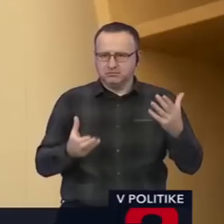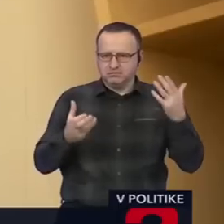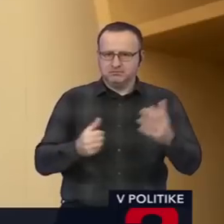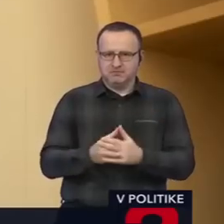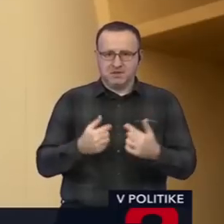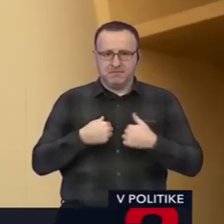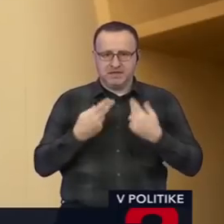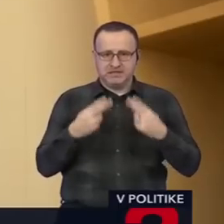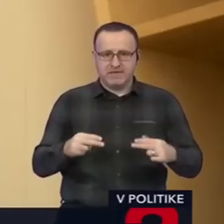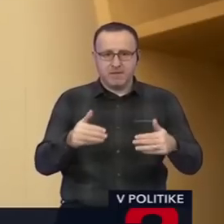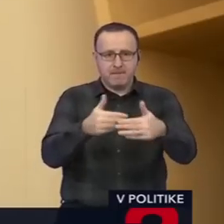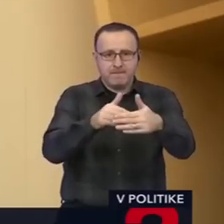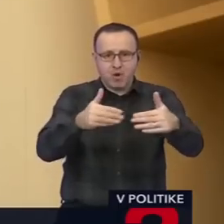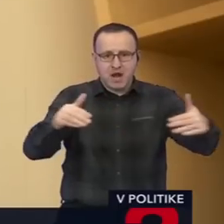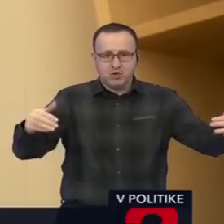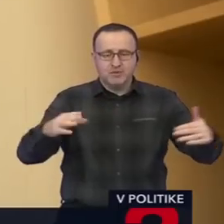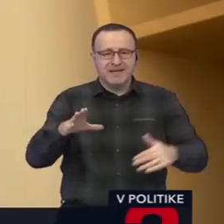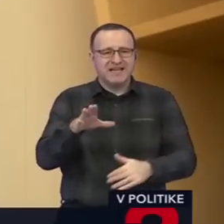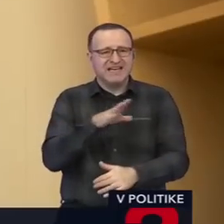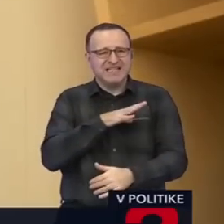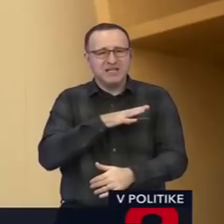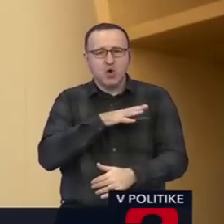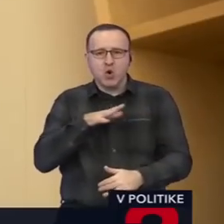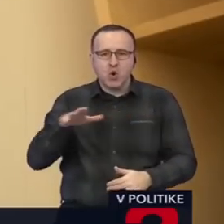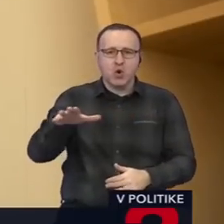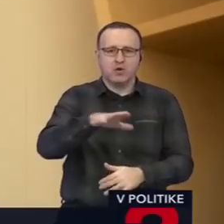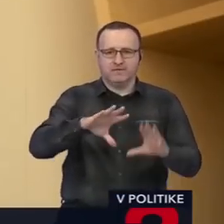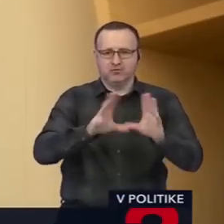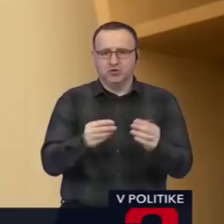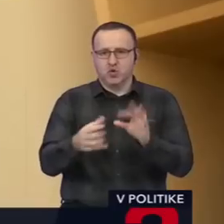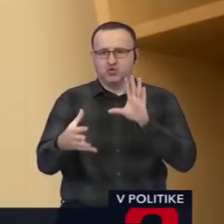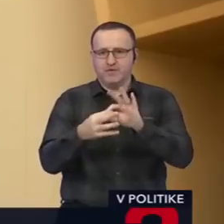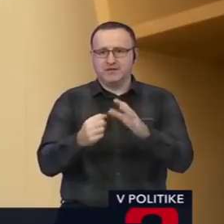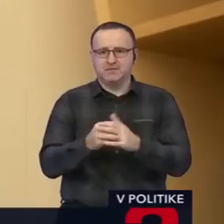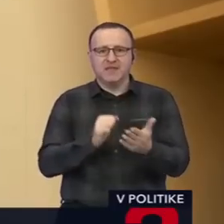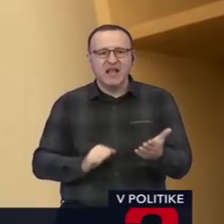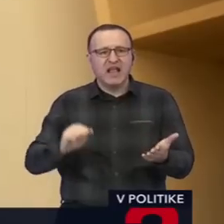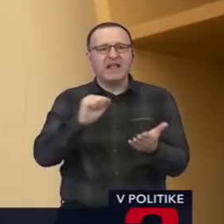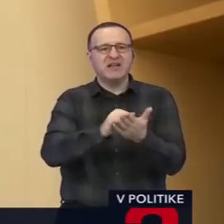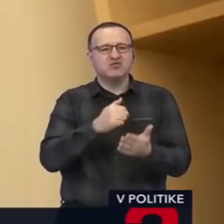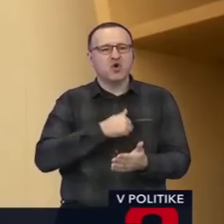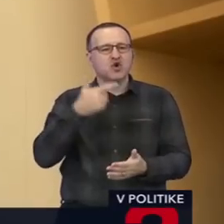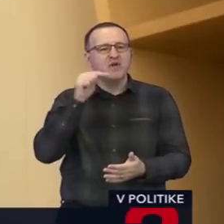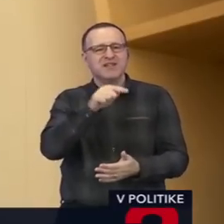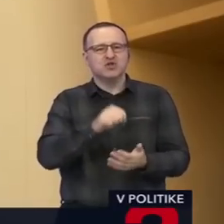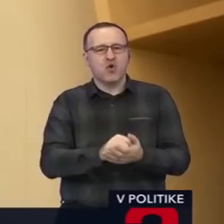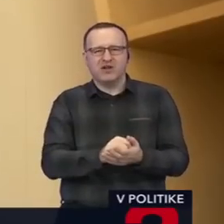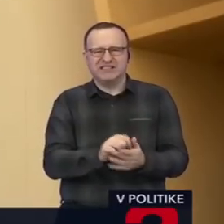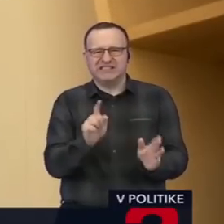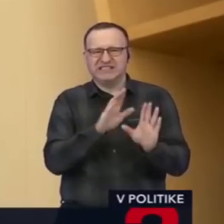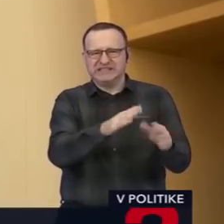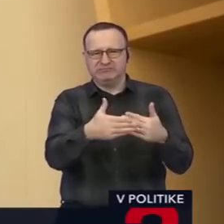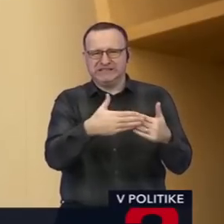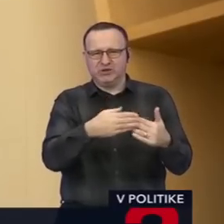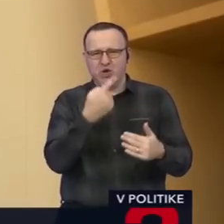stávame pohraničím, tým rizikovým pásmom, so všetkým, čo s tým súvisí, že investori sa nám budú vyhýbať, alebo si nebudú istí, či